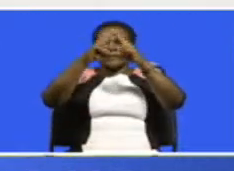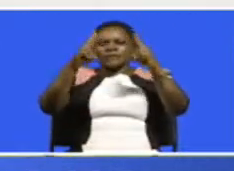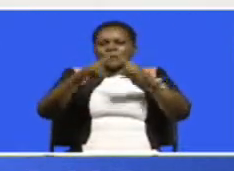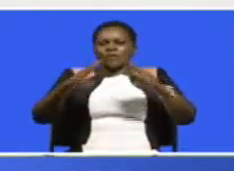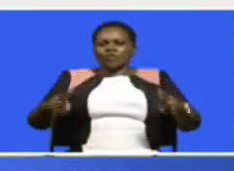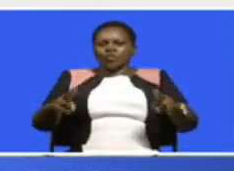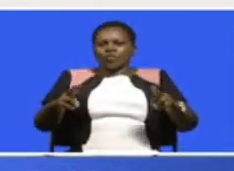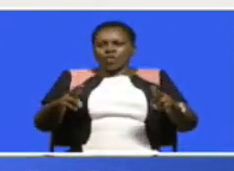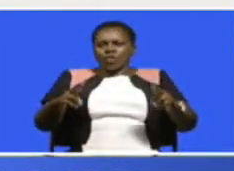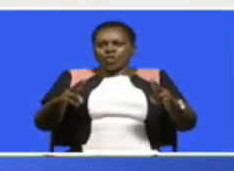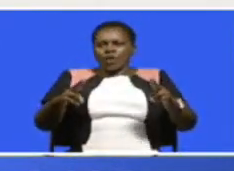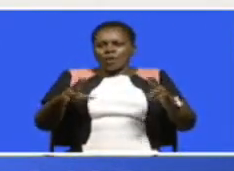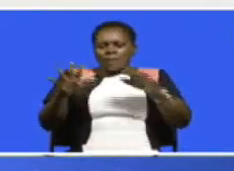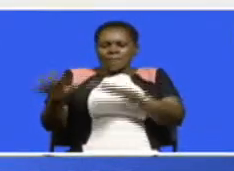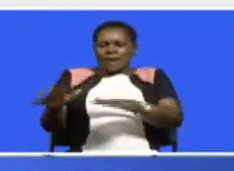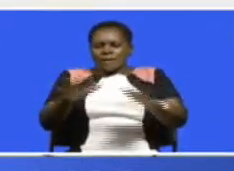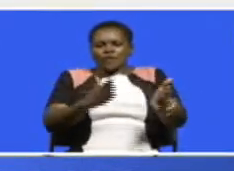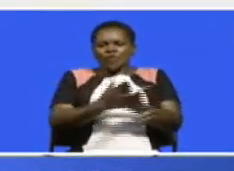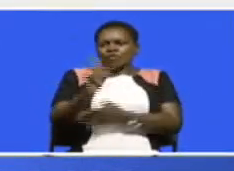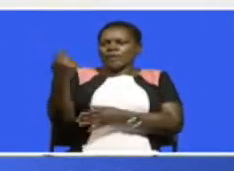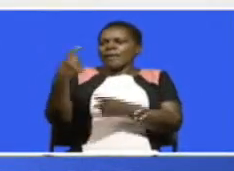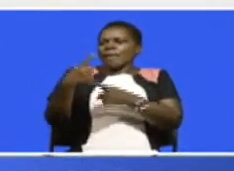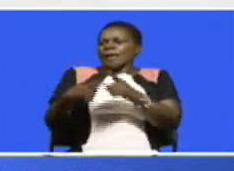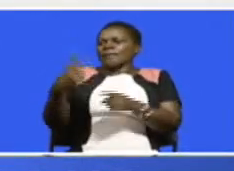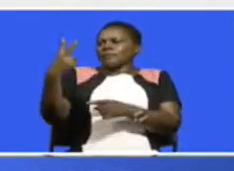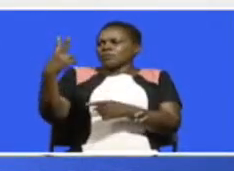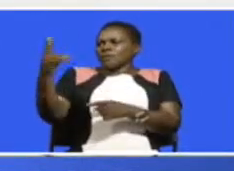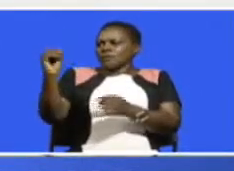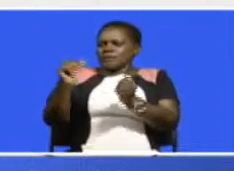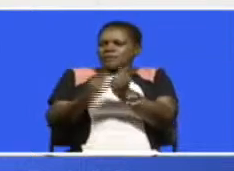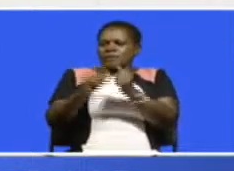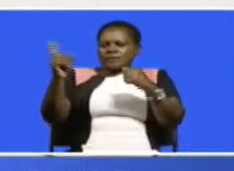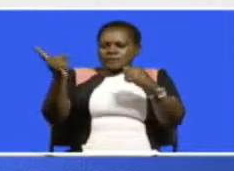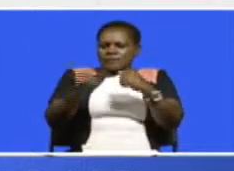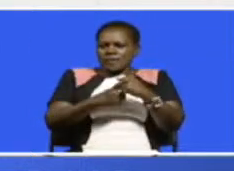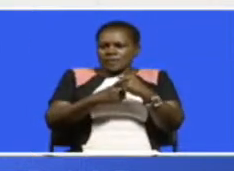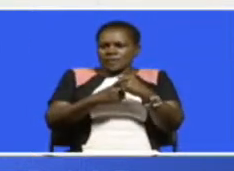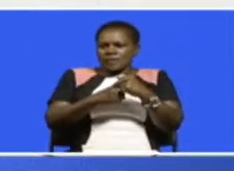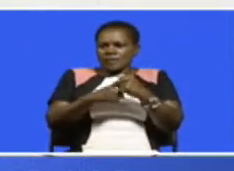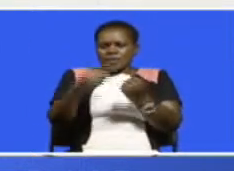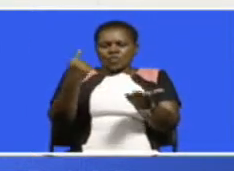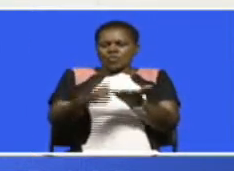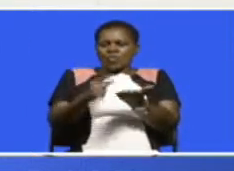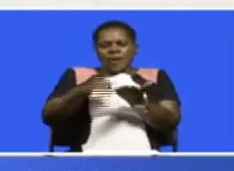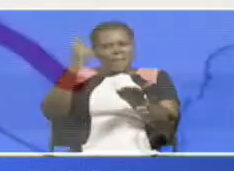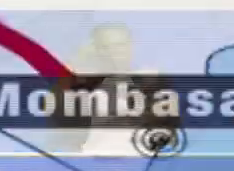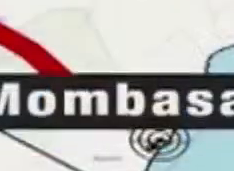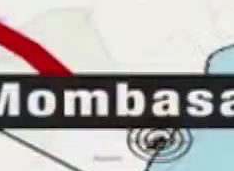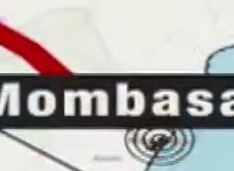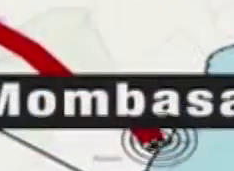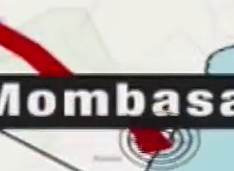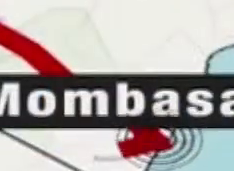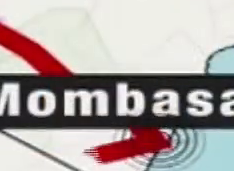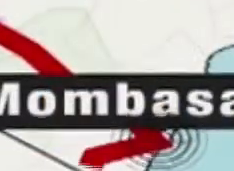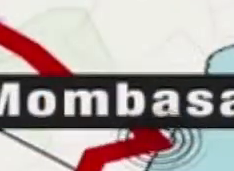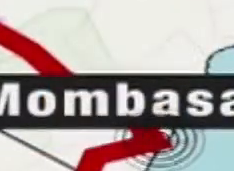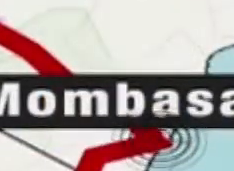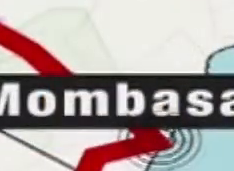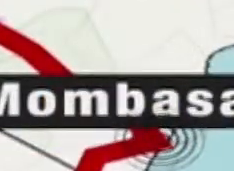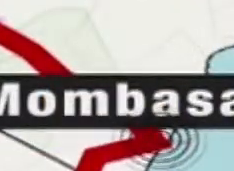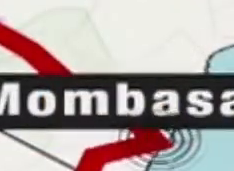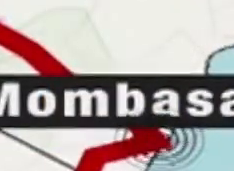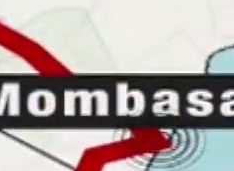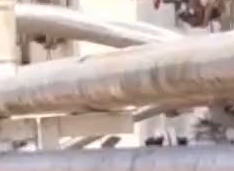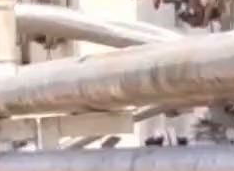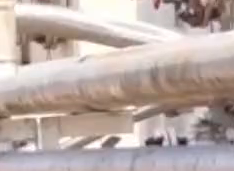bomba litakalopita nchini Kenya. Ila mwaka 2016, taifa hilo lilibadilisha nia hiyo na kutangaza kuwa